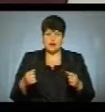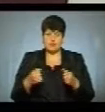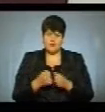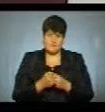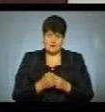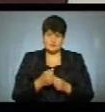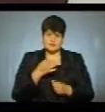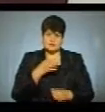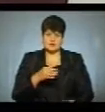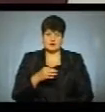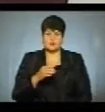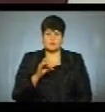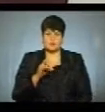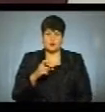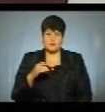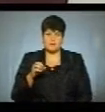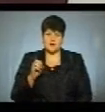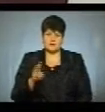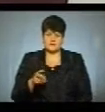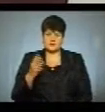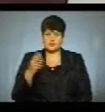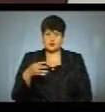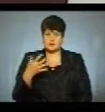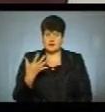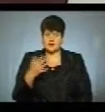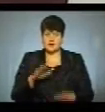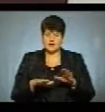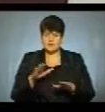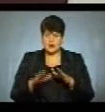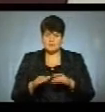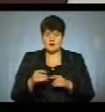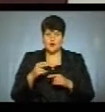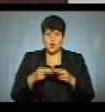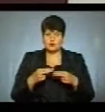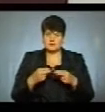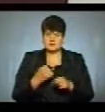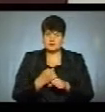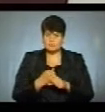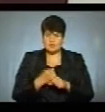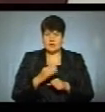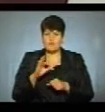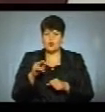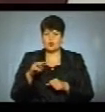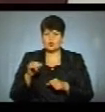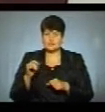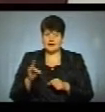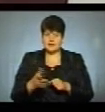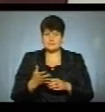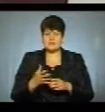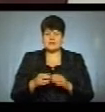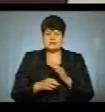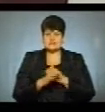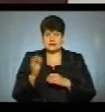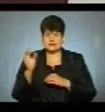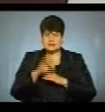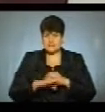повідомив Руслан Хом'як. 45 кілограмів голубців зробили волонтери громадської організації «Схід та Захід Єдині»